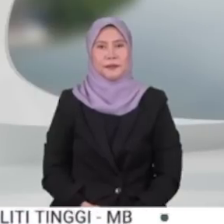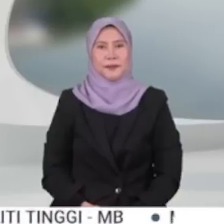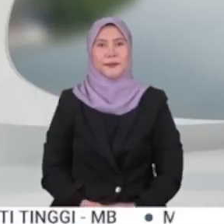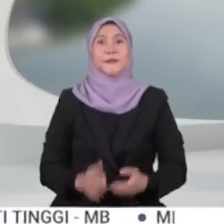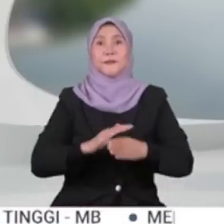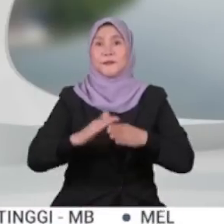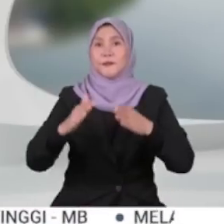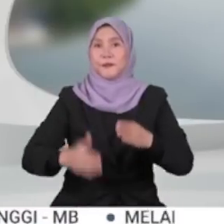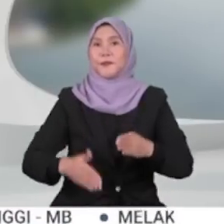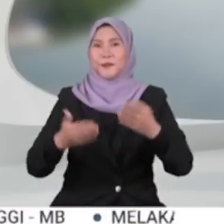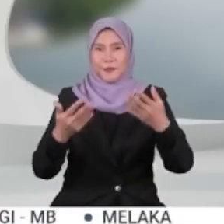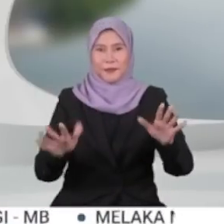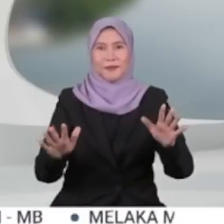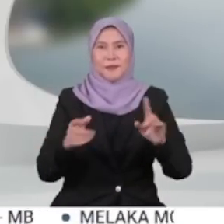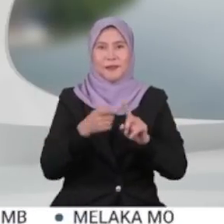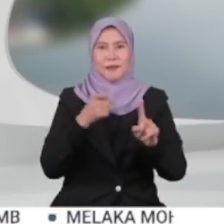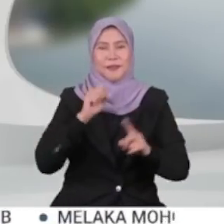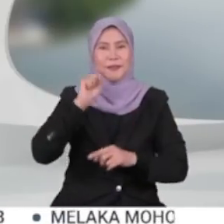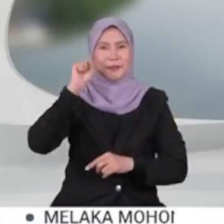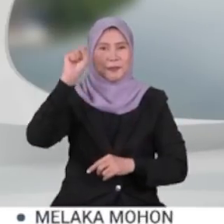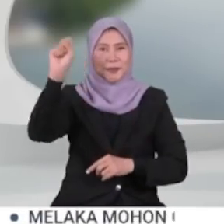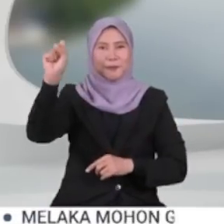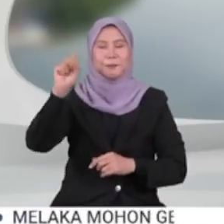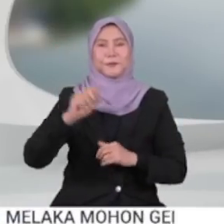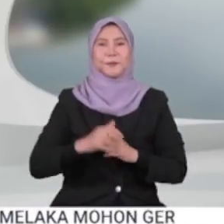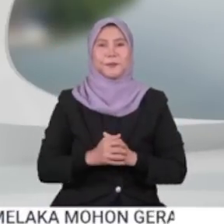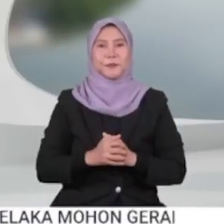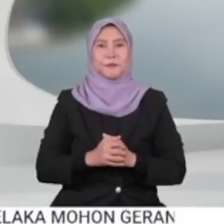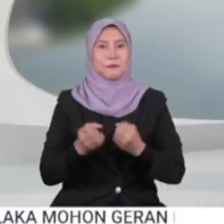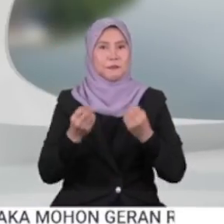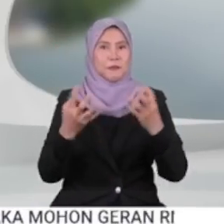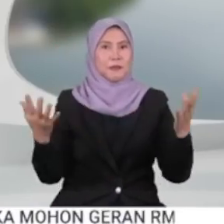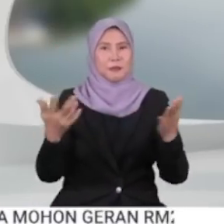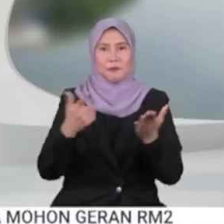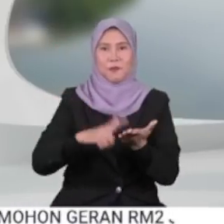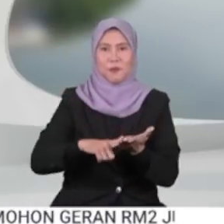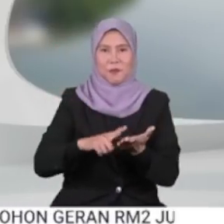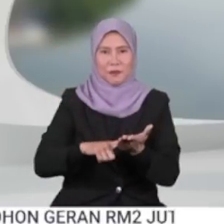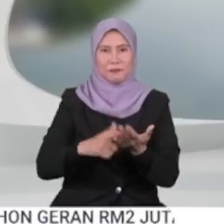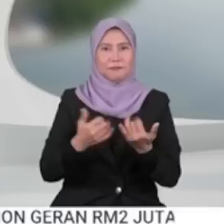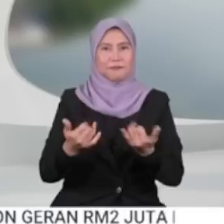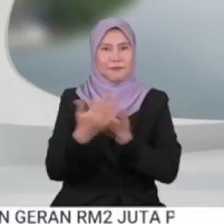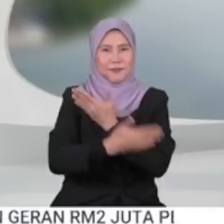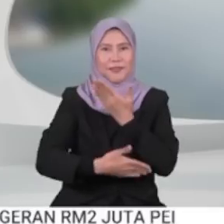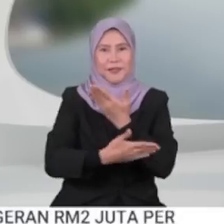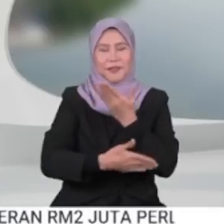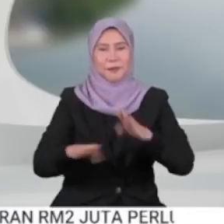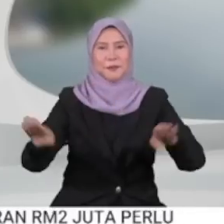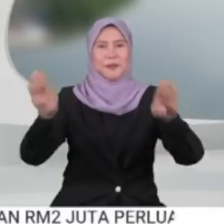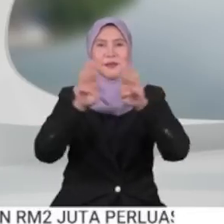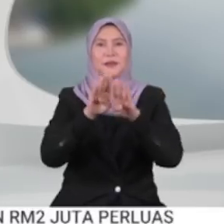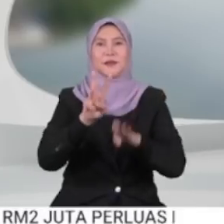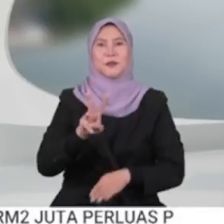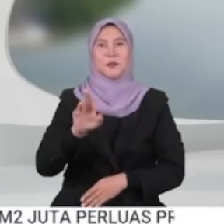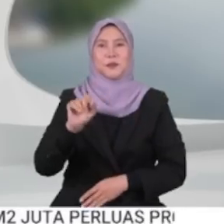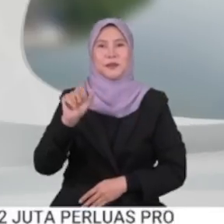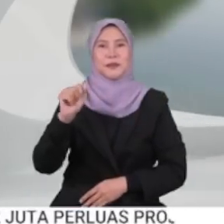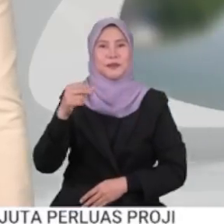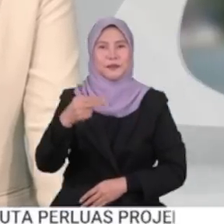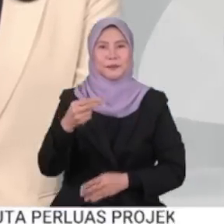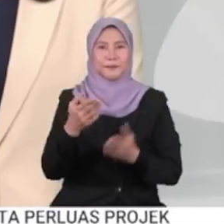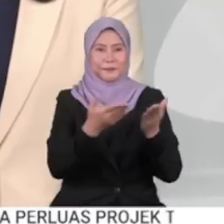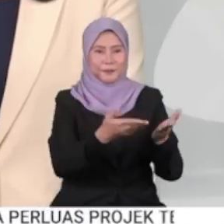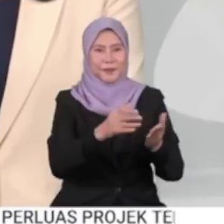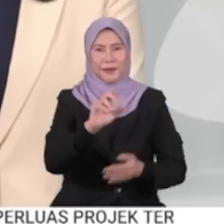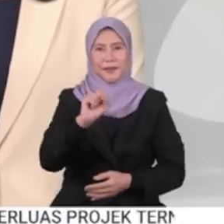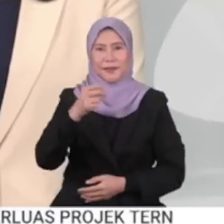Baik, sekian perkembangan dari negeri di bawah bayu. Ikuti lebih banyak perkembangan semasa negara dalam berita wilayah. Teruskan bersama